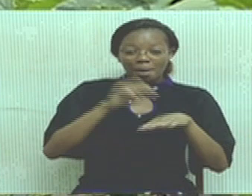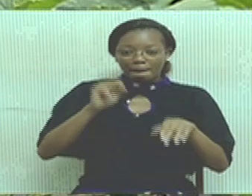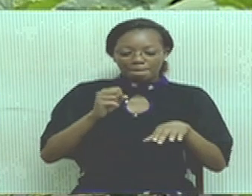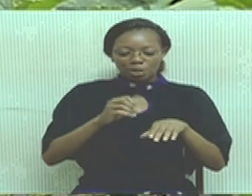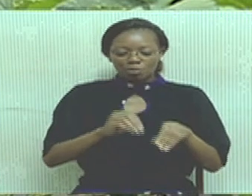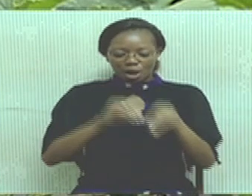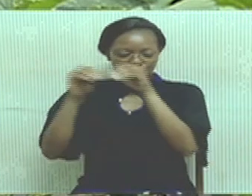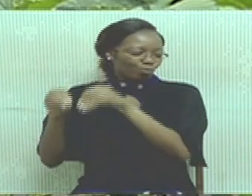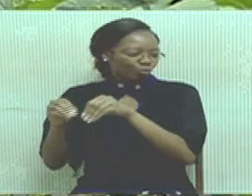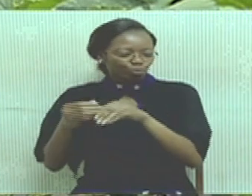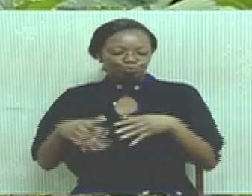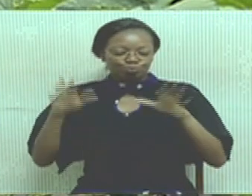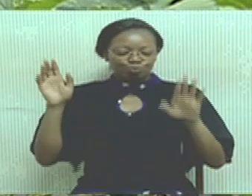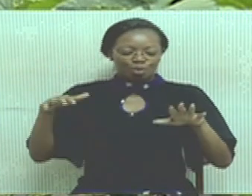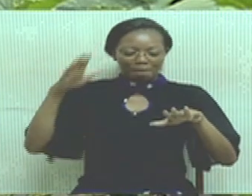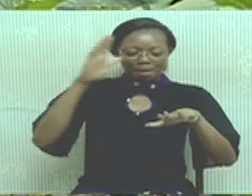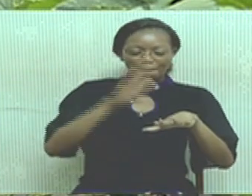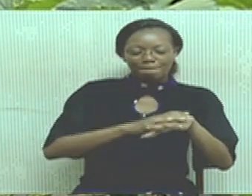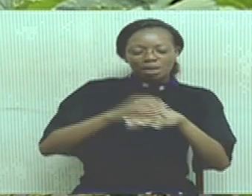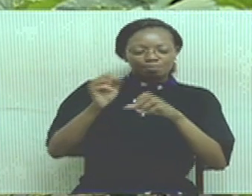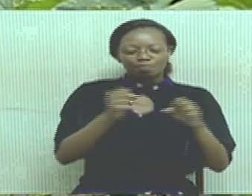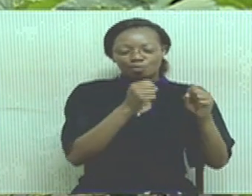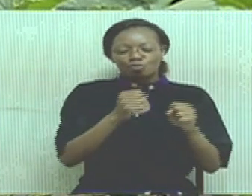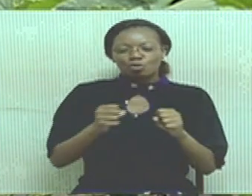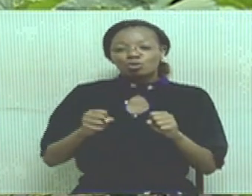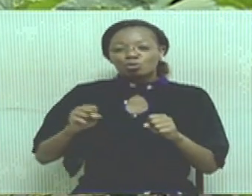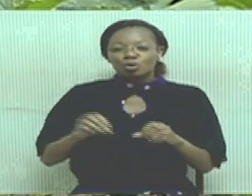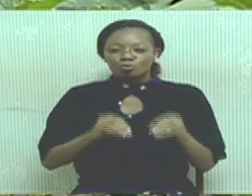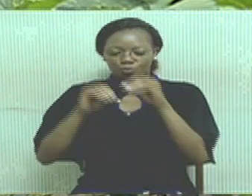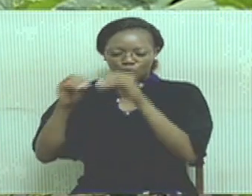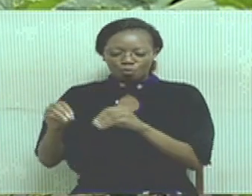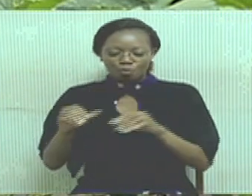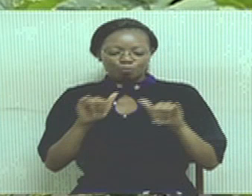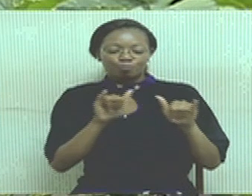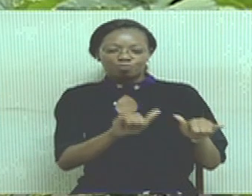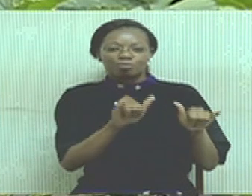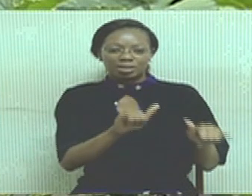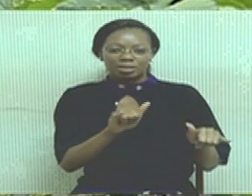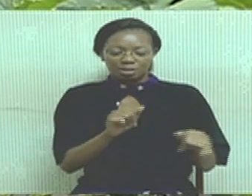zimetambaa pale, hazitoki, zinashikwa na hiyo glue. Kumaanisha